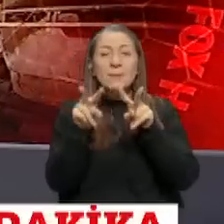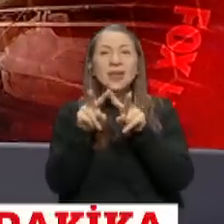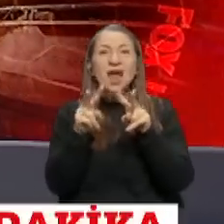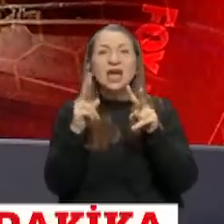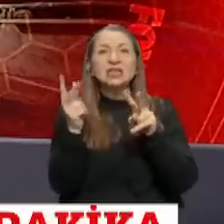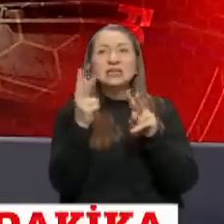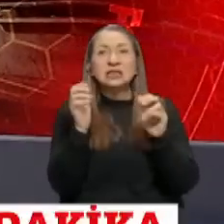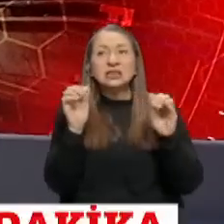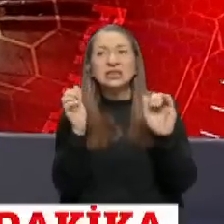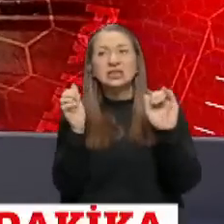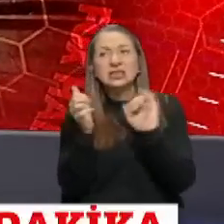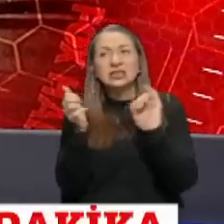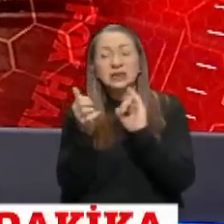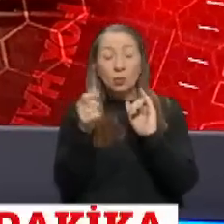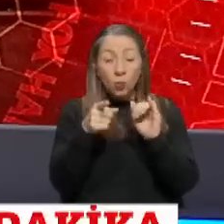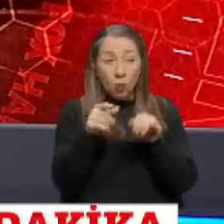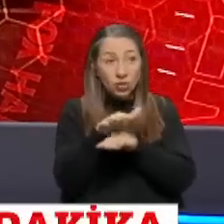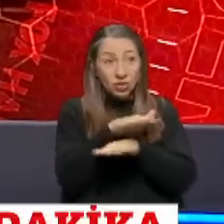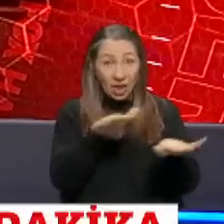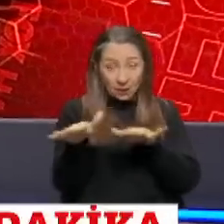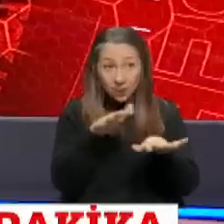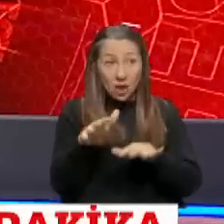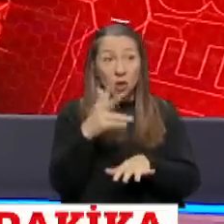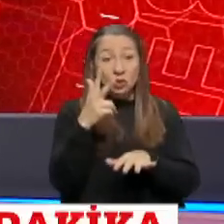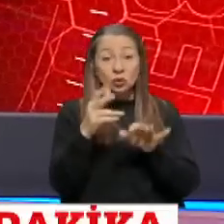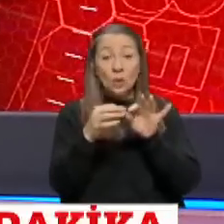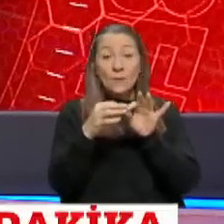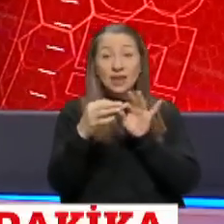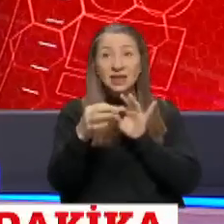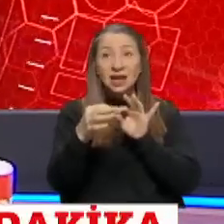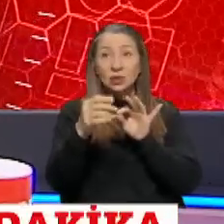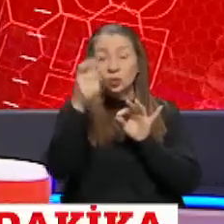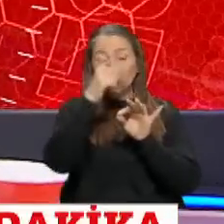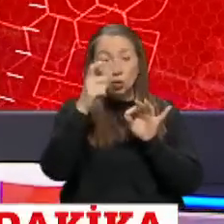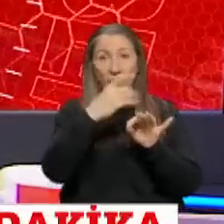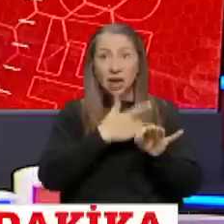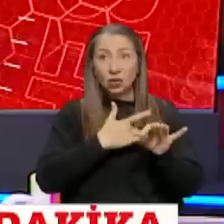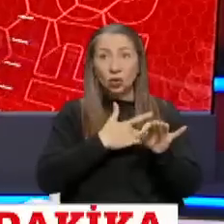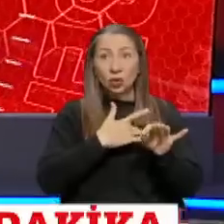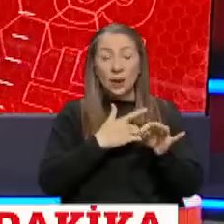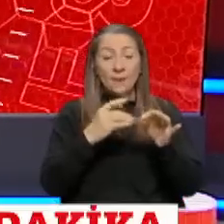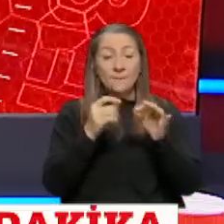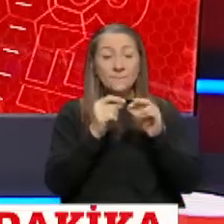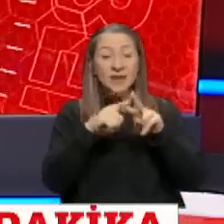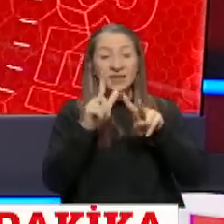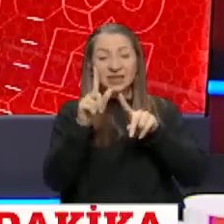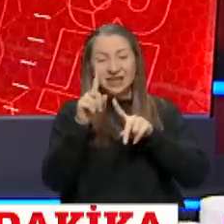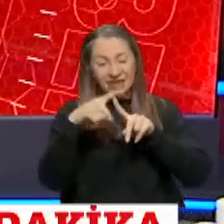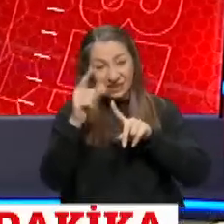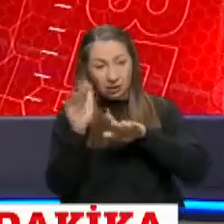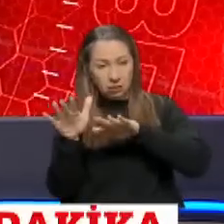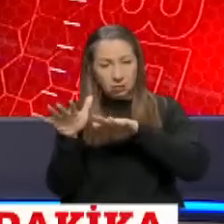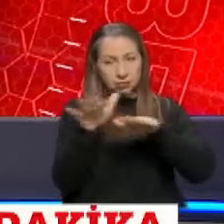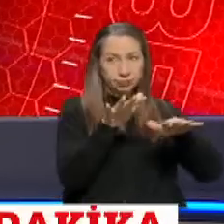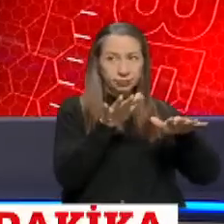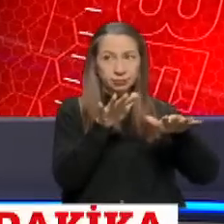sıkıştırılıyor. Söz konusu yaşadığımız faciada 3 metre kadar bütün Türkiye'nin, Anadolu'nun batıya kaydığı söyleniyor.